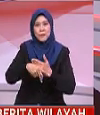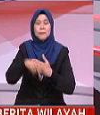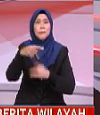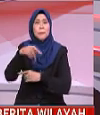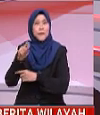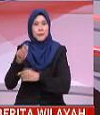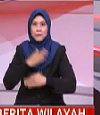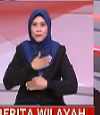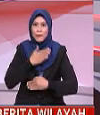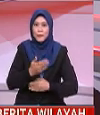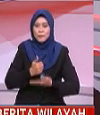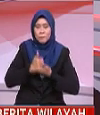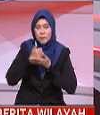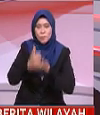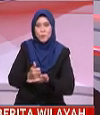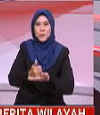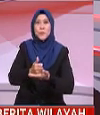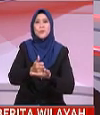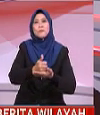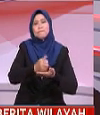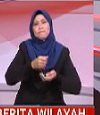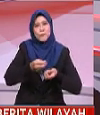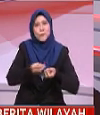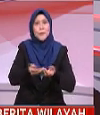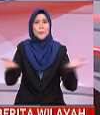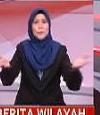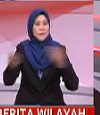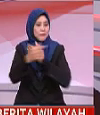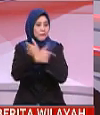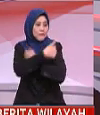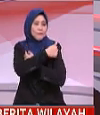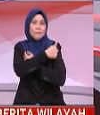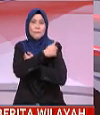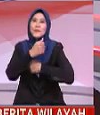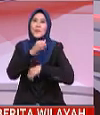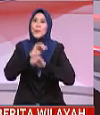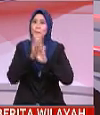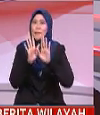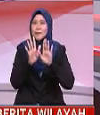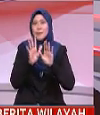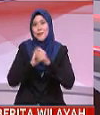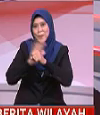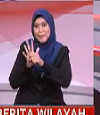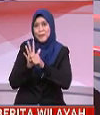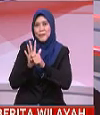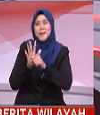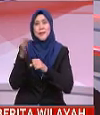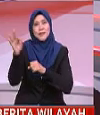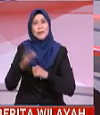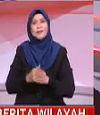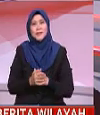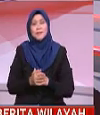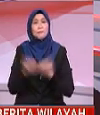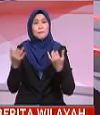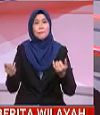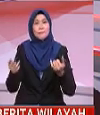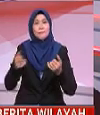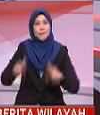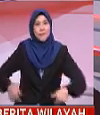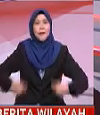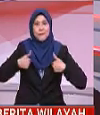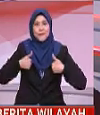Prihatin bantu sebar luas program imunisasi kebangsaan COVID-19. Semuanya seketika nanti dalam segmen Lintas